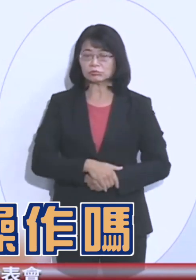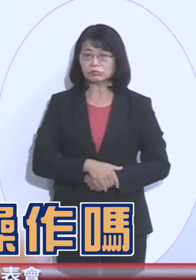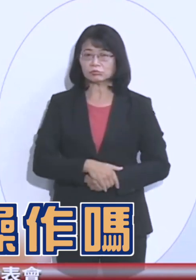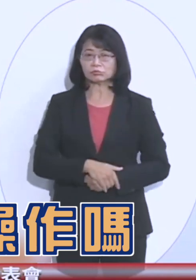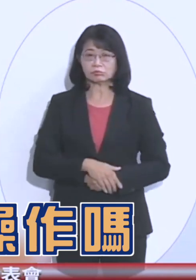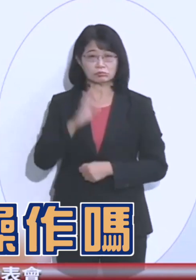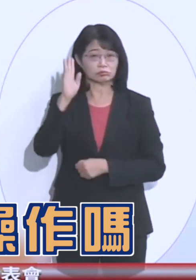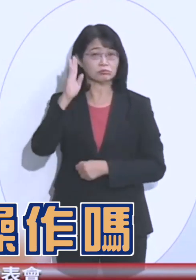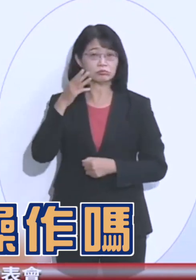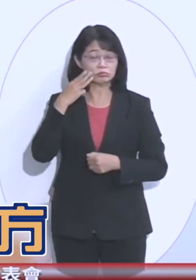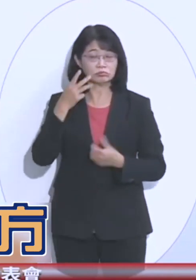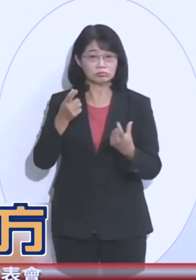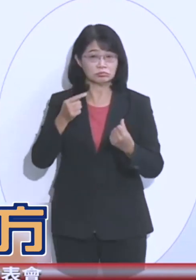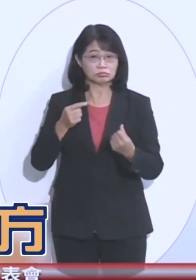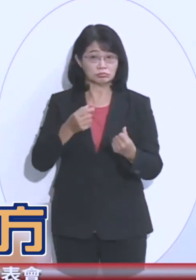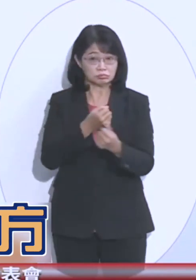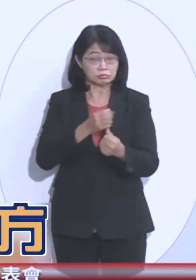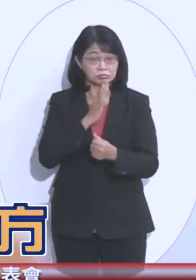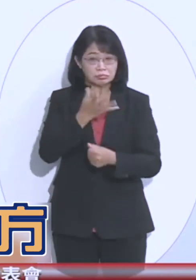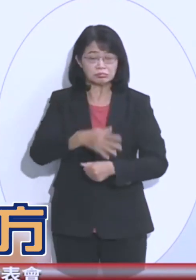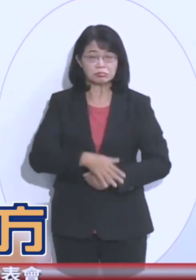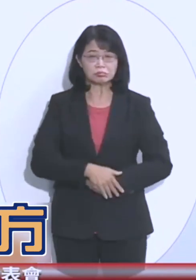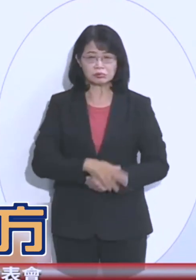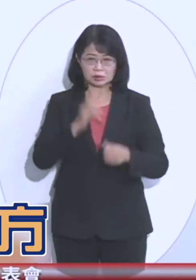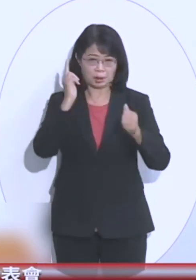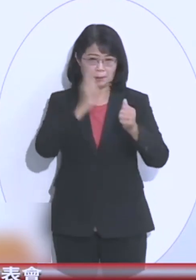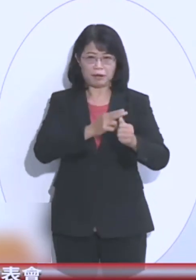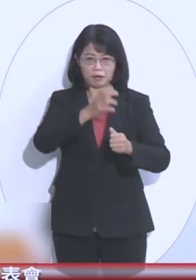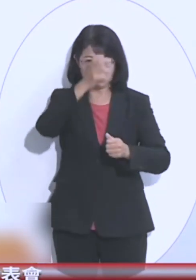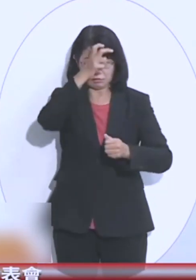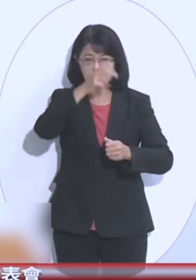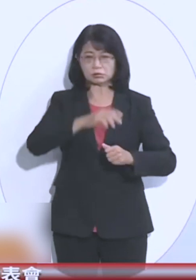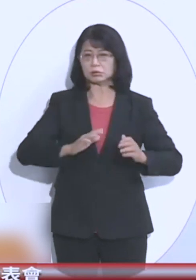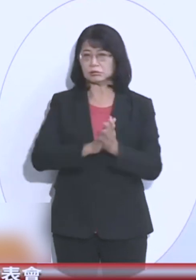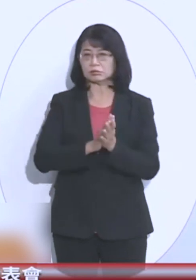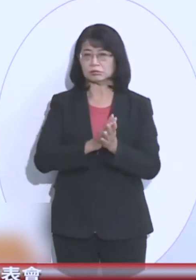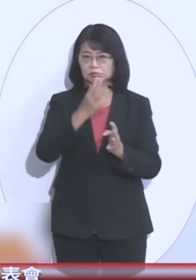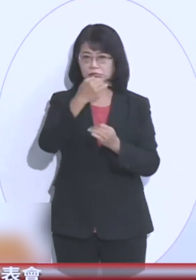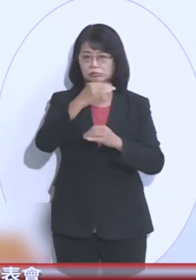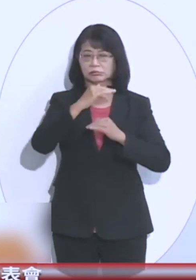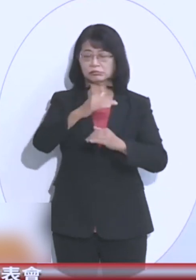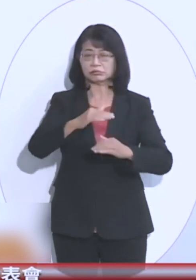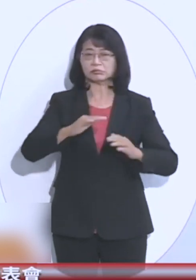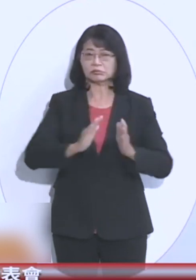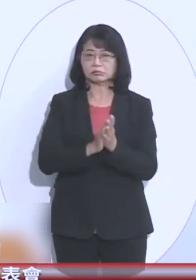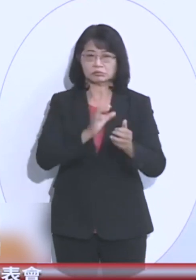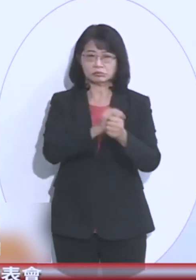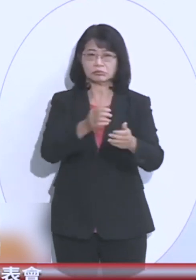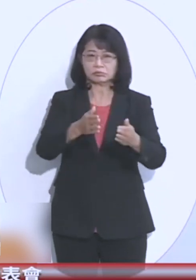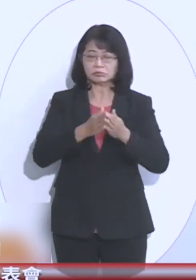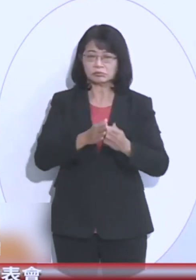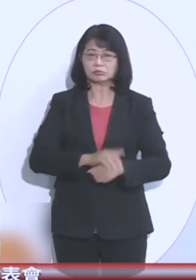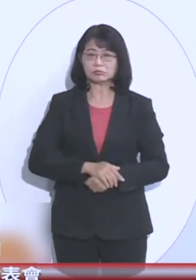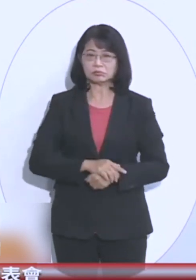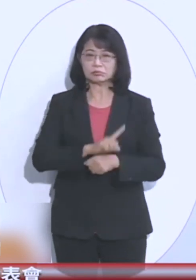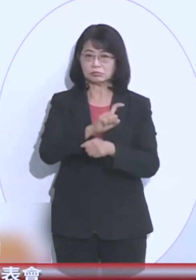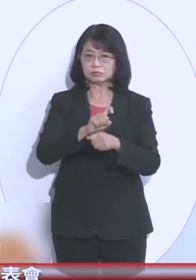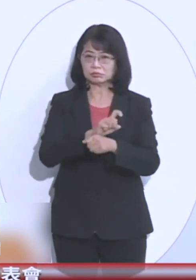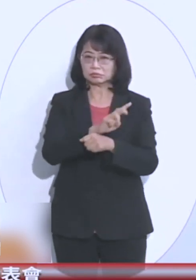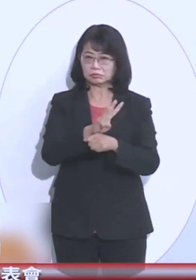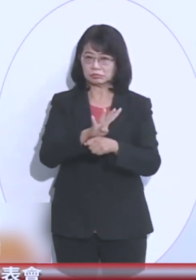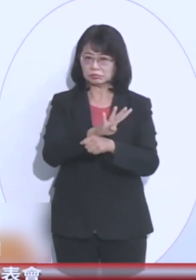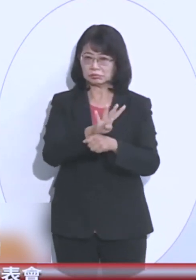政治操作吗？伊出来要求警方限时爱破案。十四点钟了